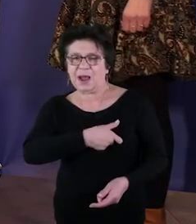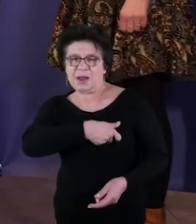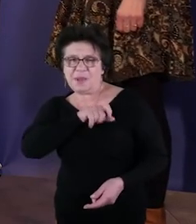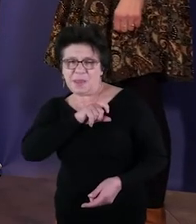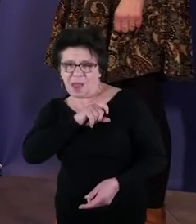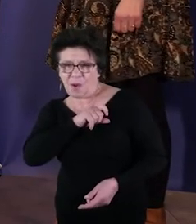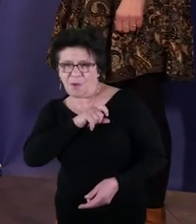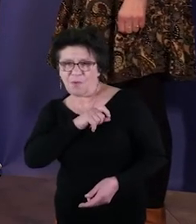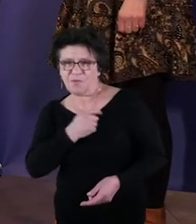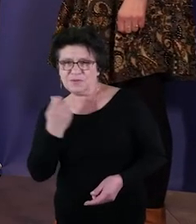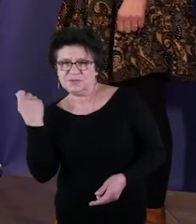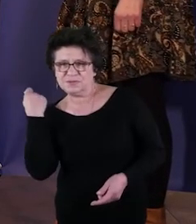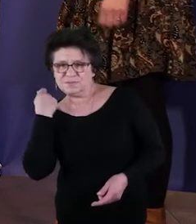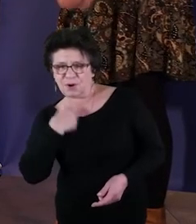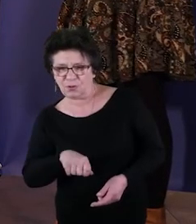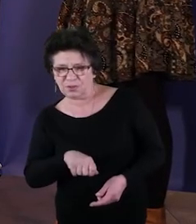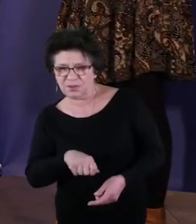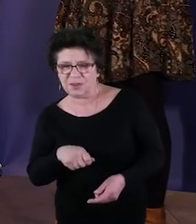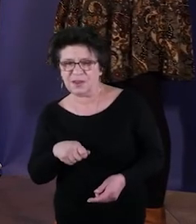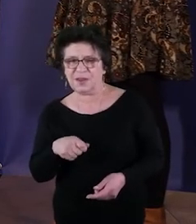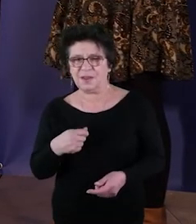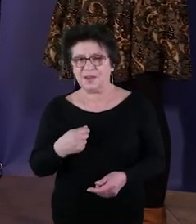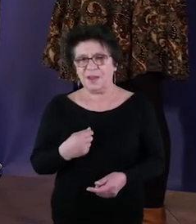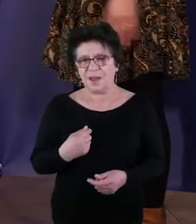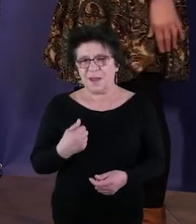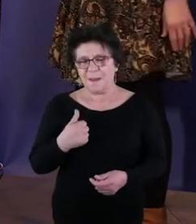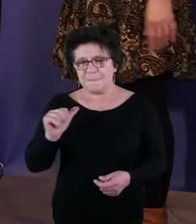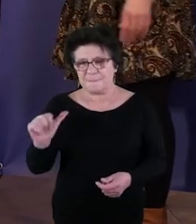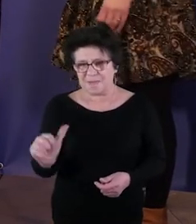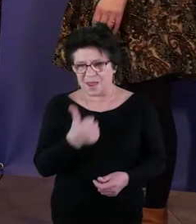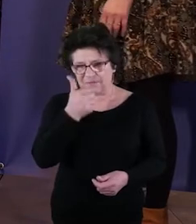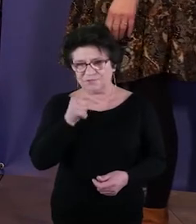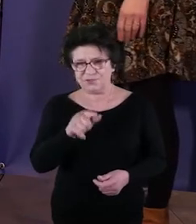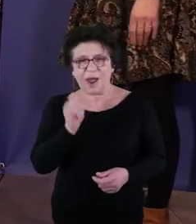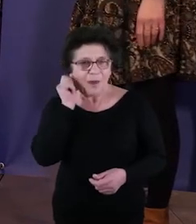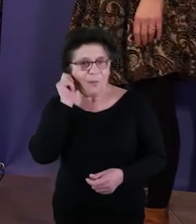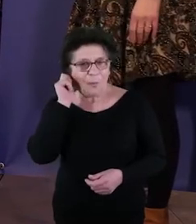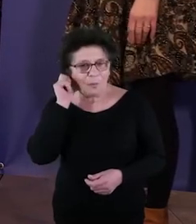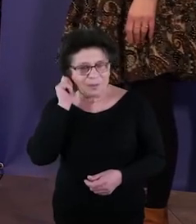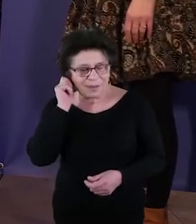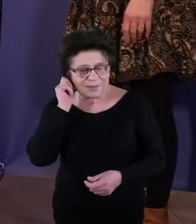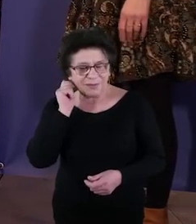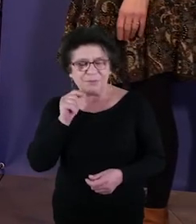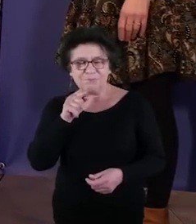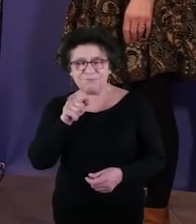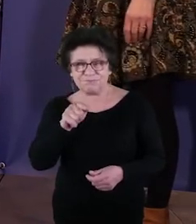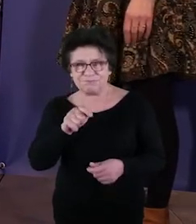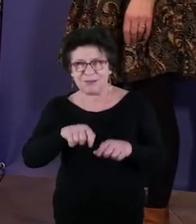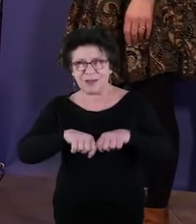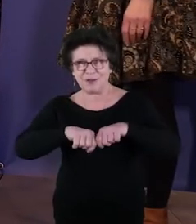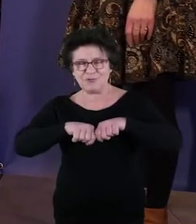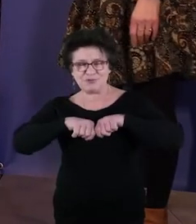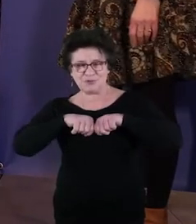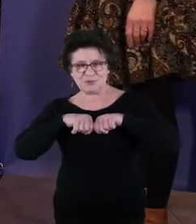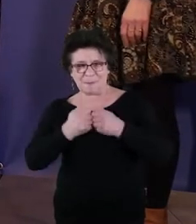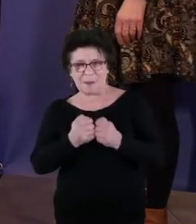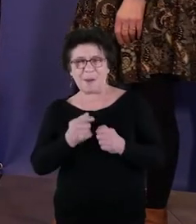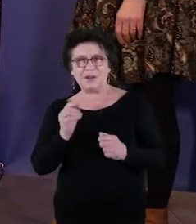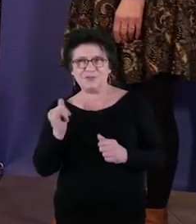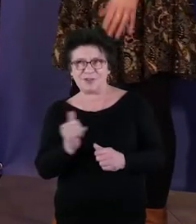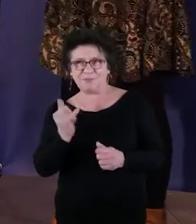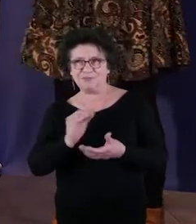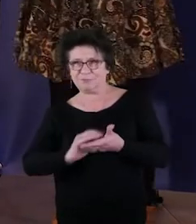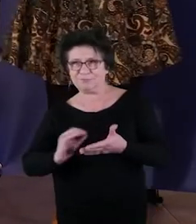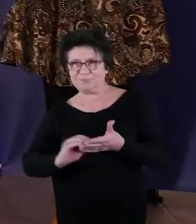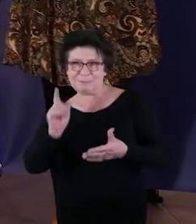Zbrodni Trup w szafie prawda i pani jest pierwszą kobietą która przełamała ten hegemonizm męski prawda